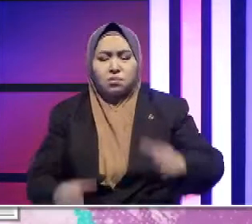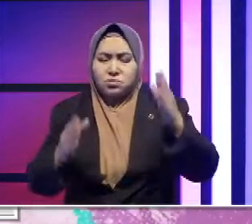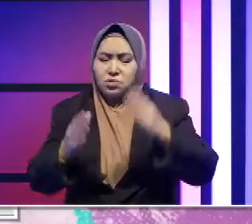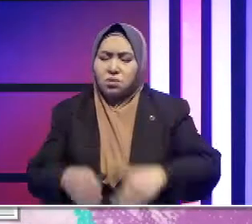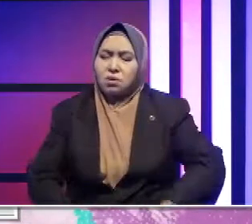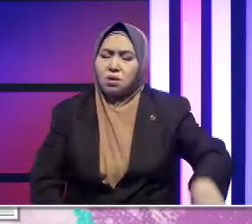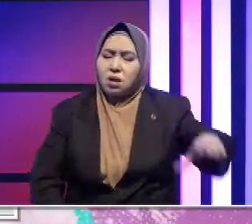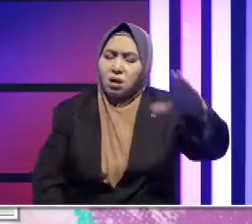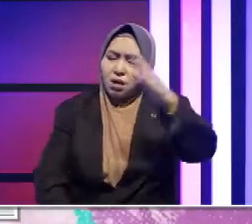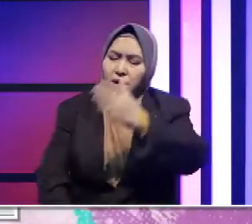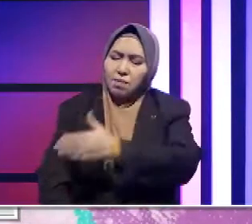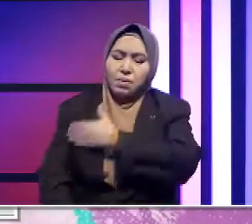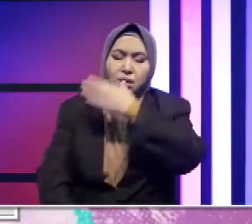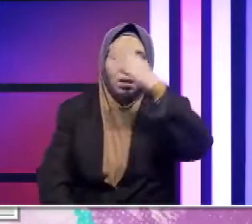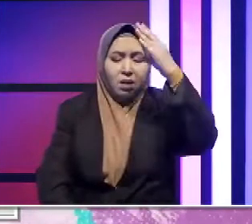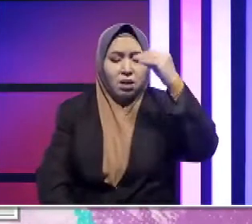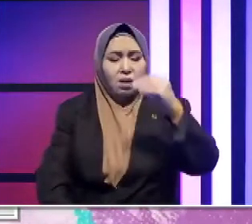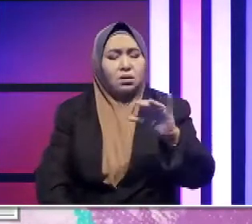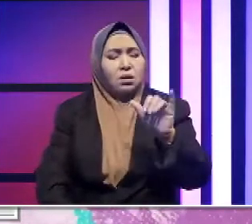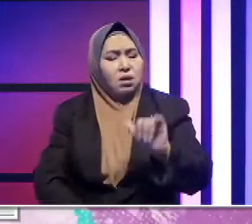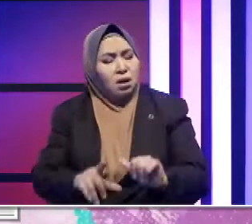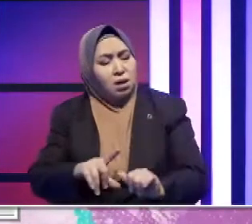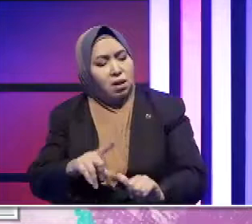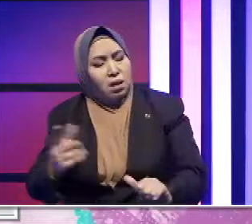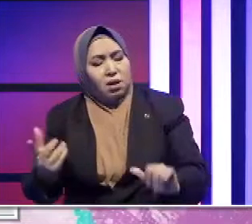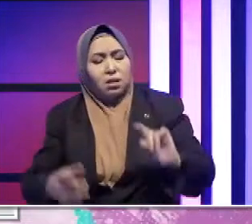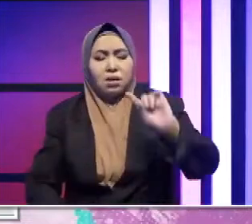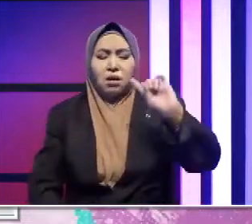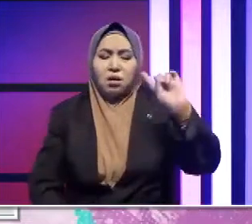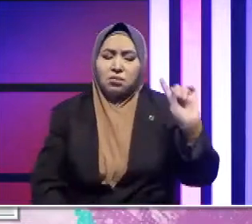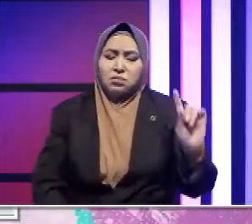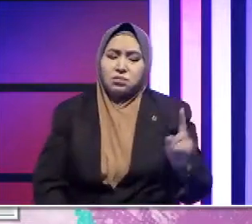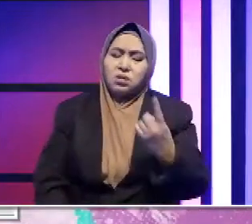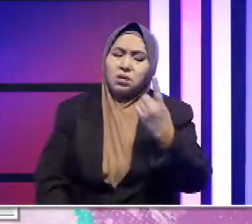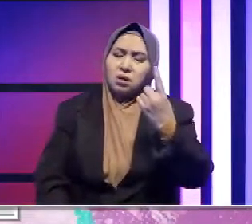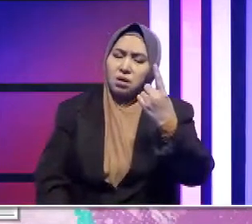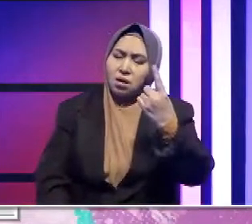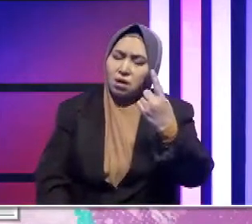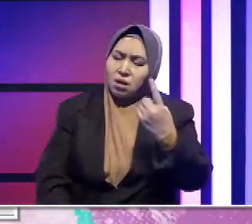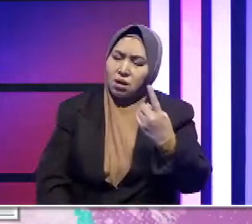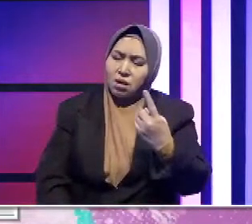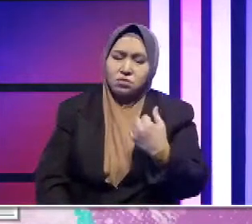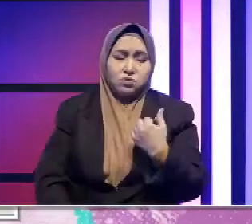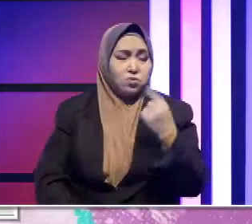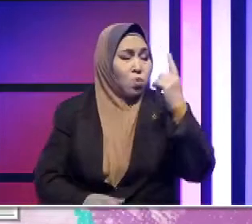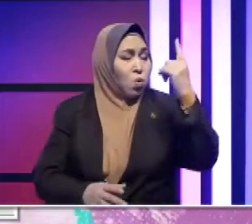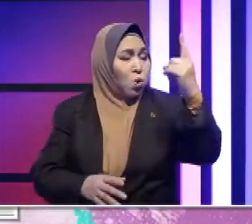ورجلا سلما لرجل هل